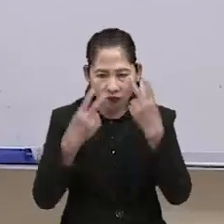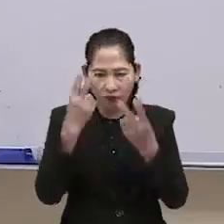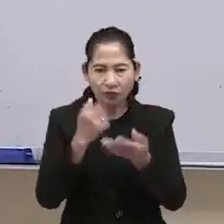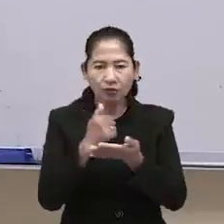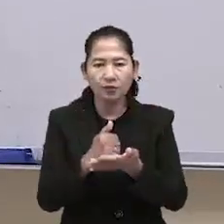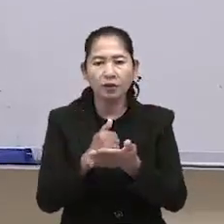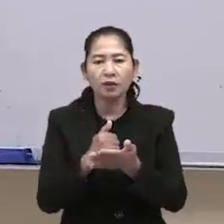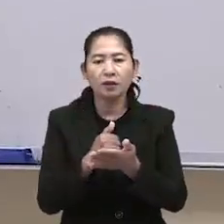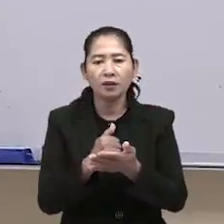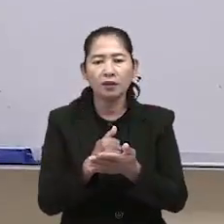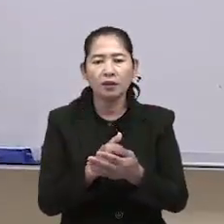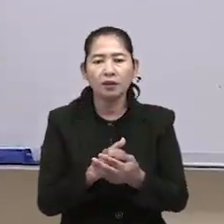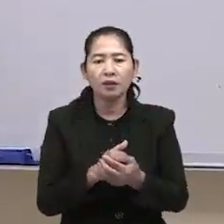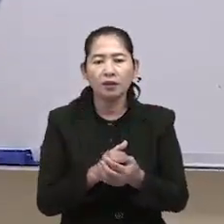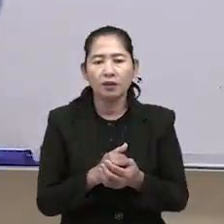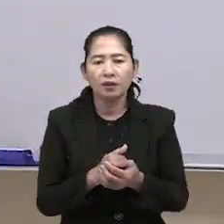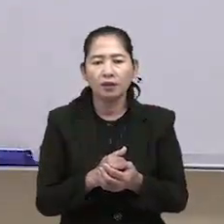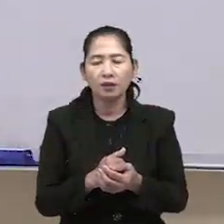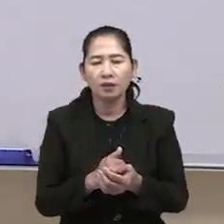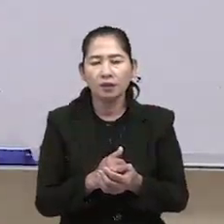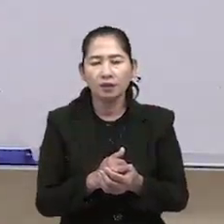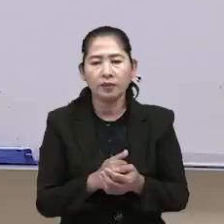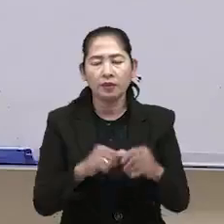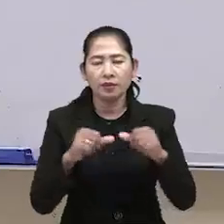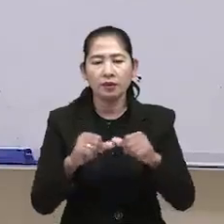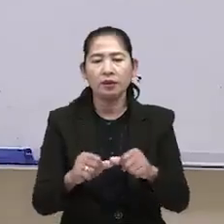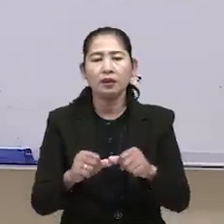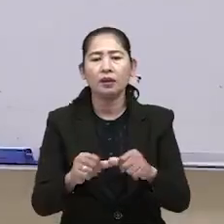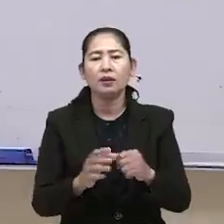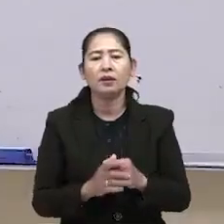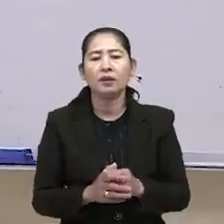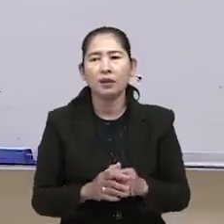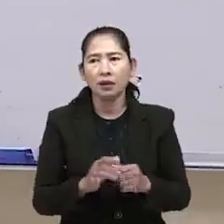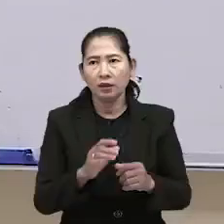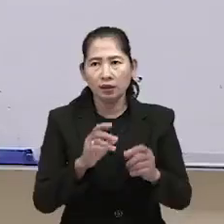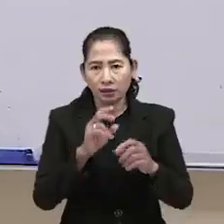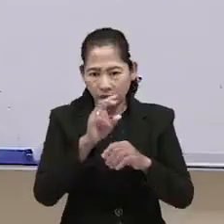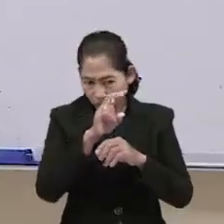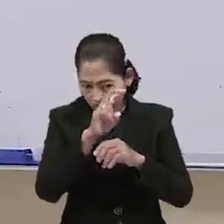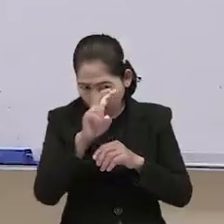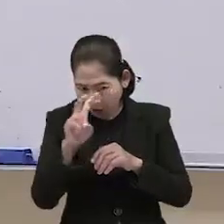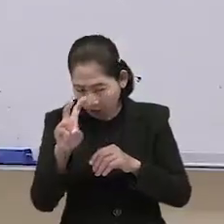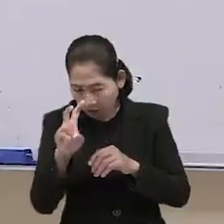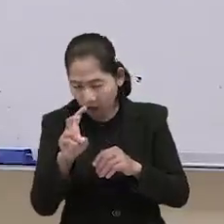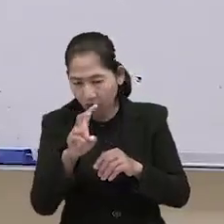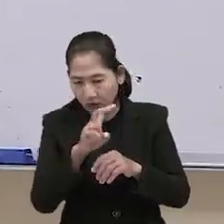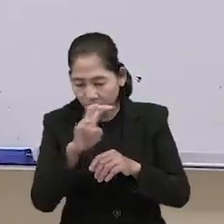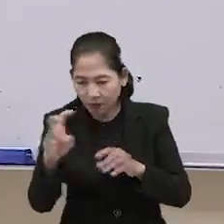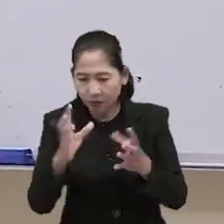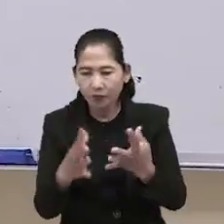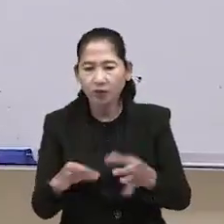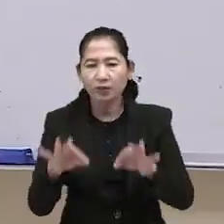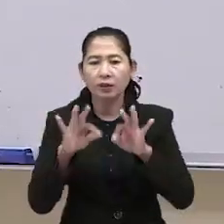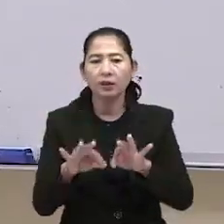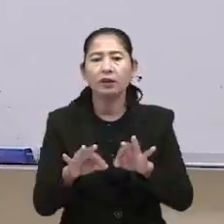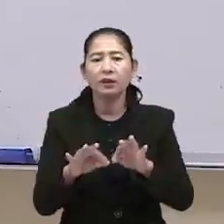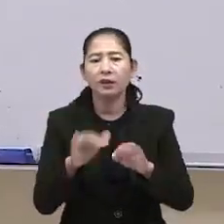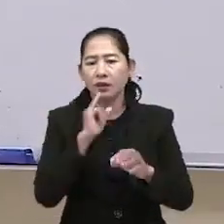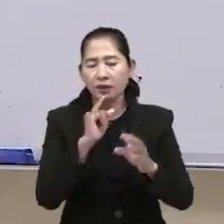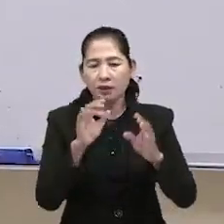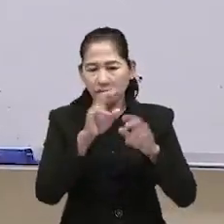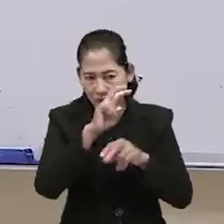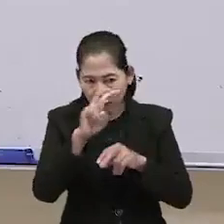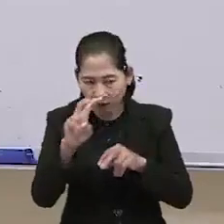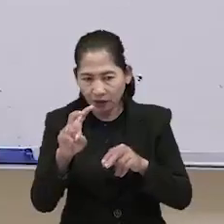ណាអត់រៀនតែអ្នកគ្រូបានទេណាបន្តទៀតកូនជាឆ្មាំដ៏សំខាន់អញ្ចឹងពាក្យឆ្មាំដ៏សំខាន់គឺស្មើ